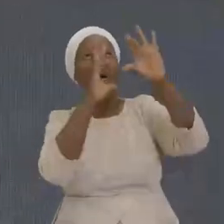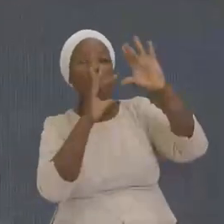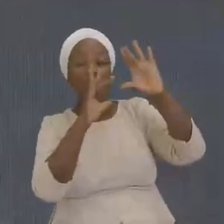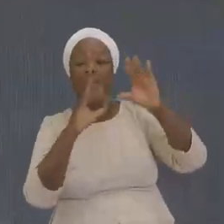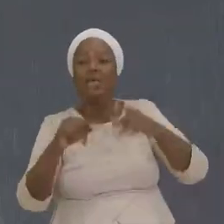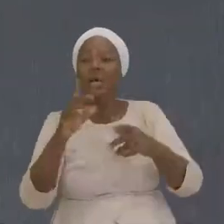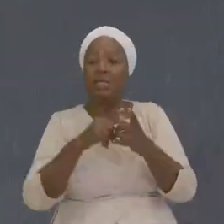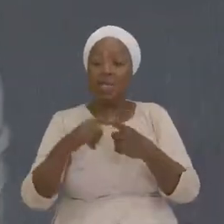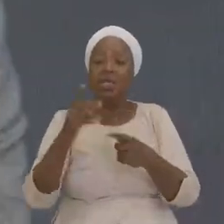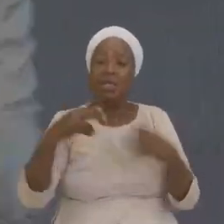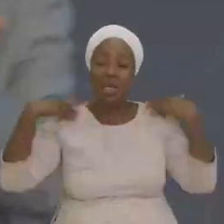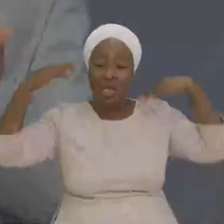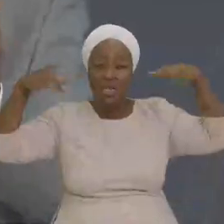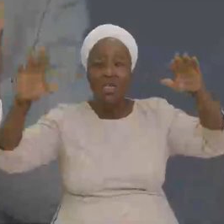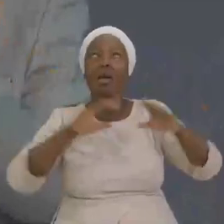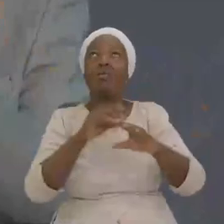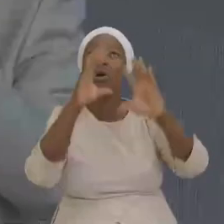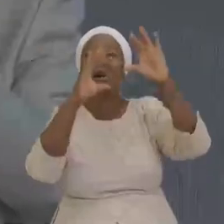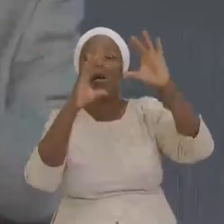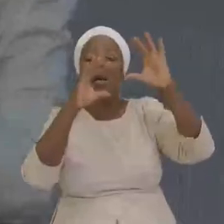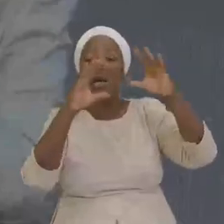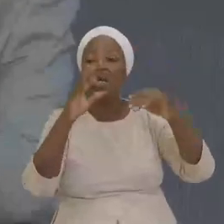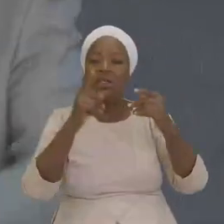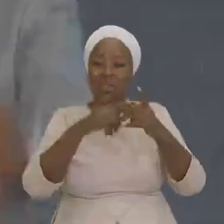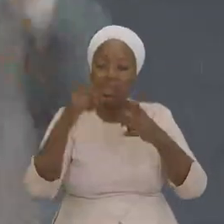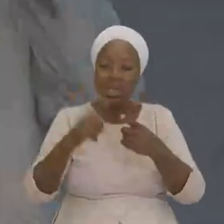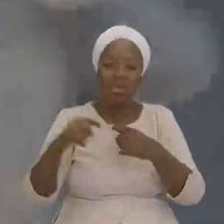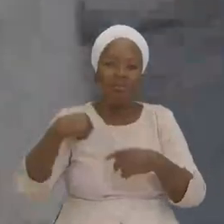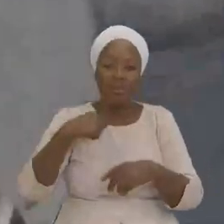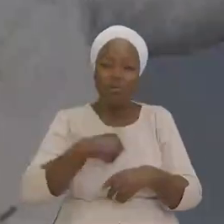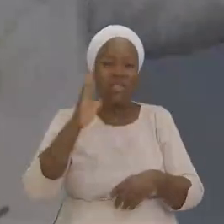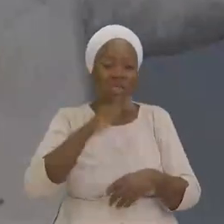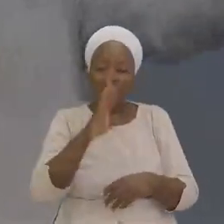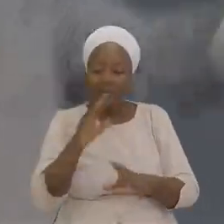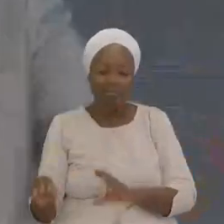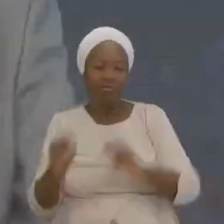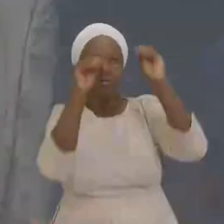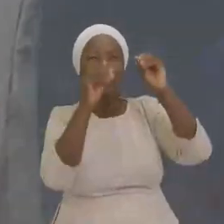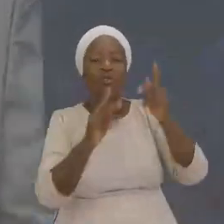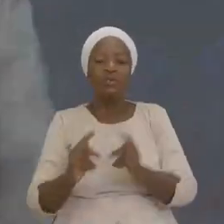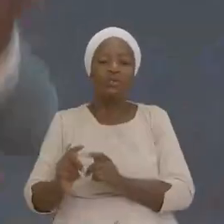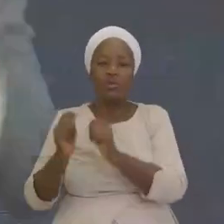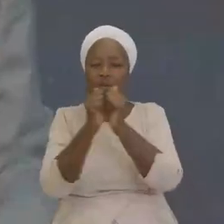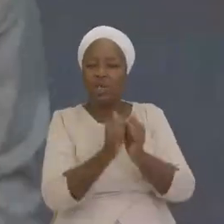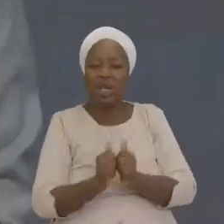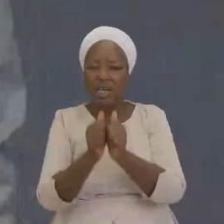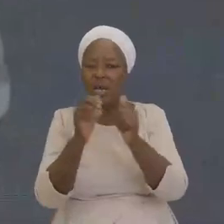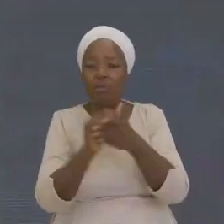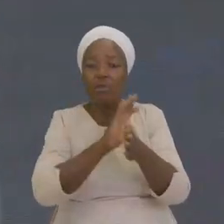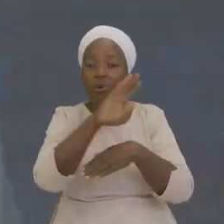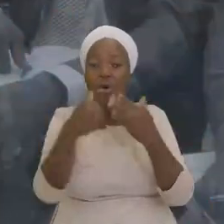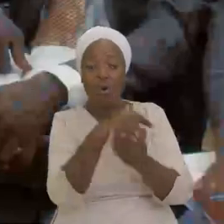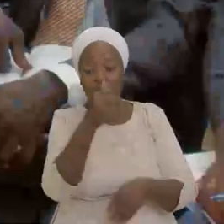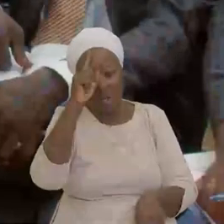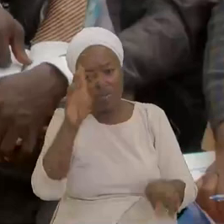ciel lorsque les anges sonneront de la trompette, alors nous serons